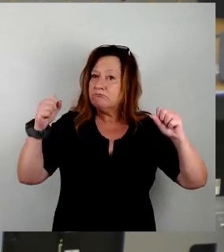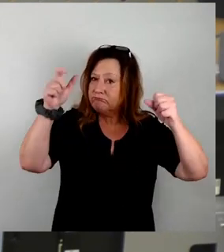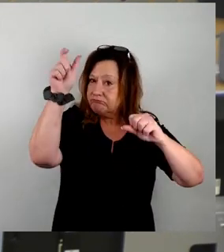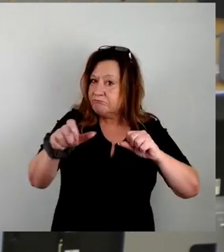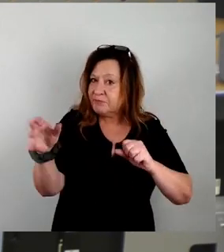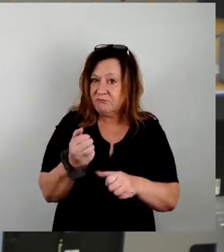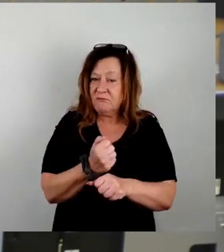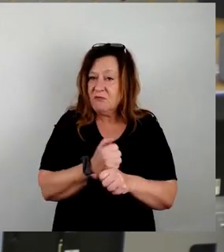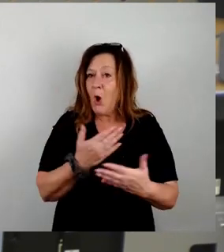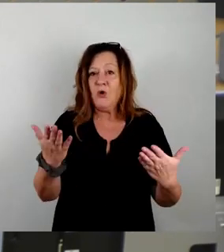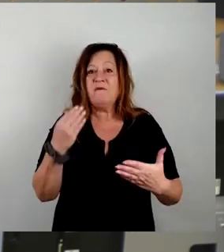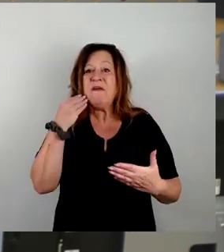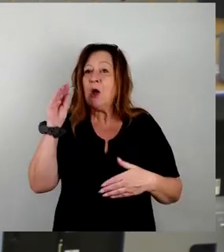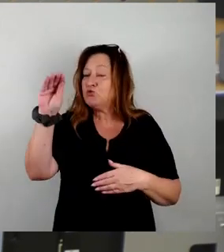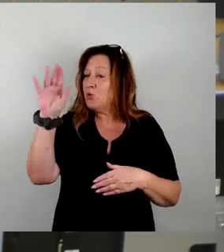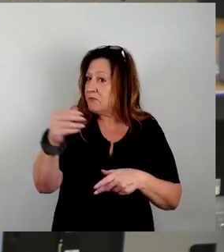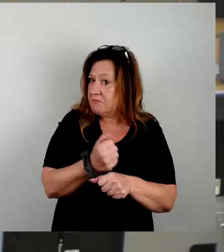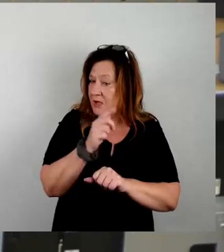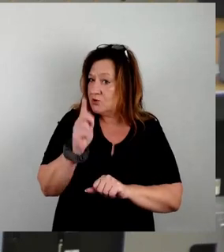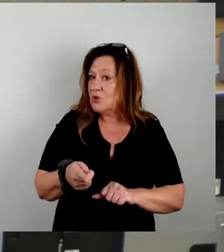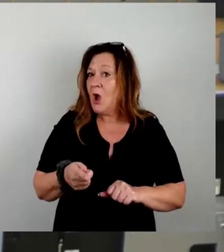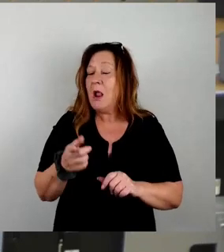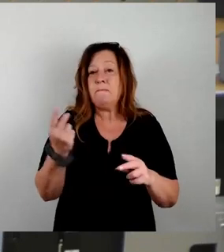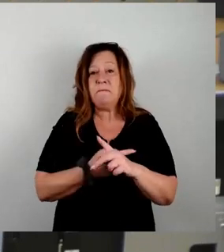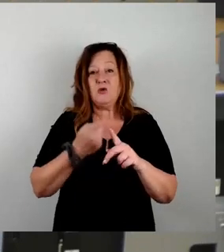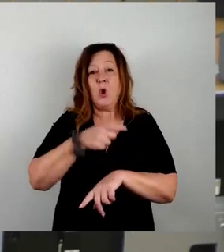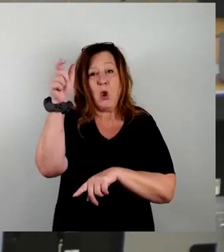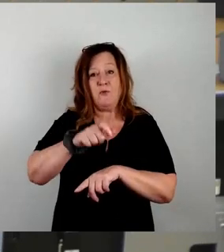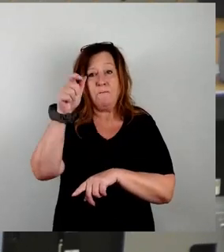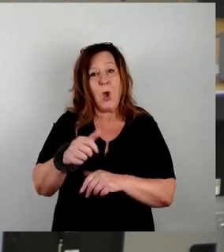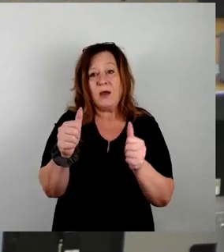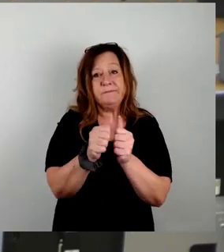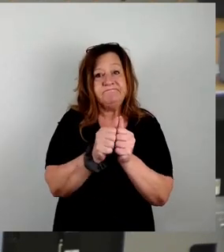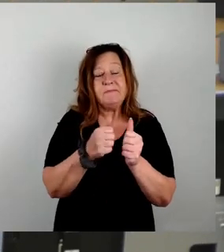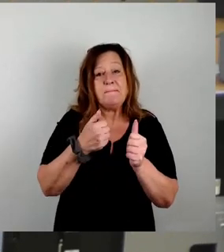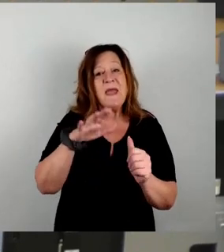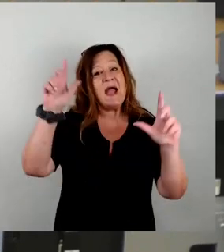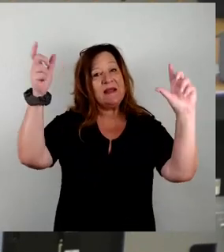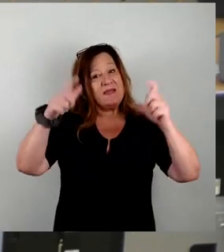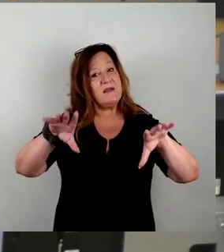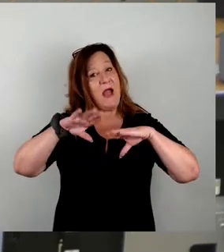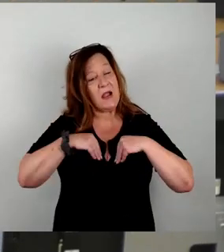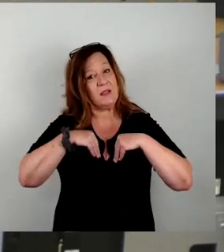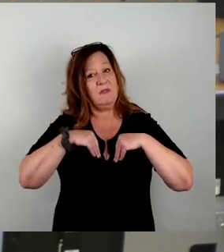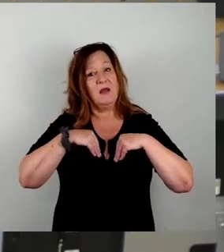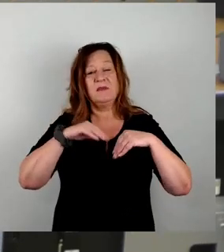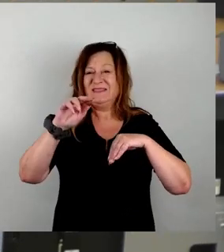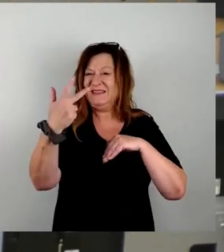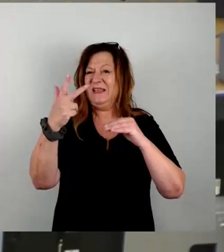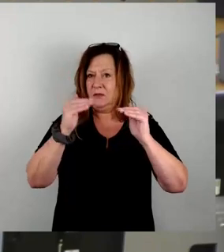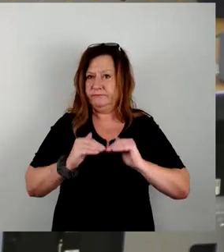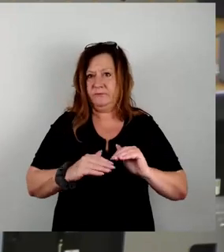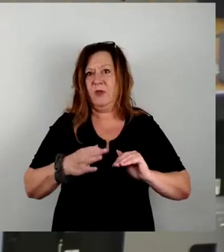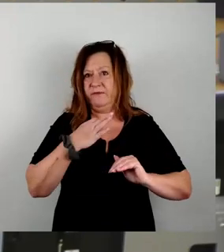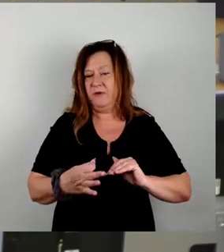zukünftig noch mit einbezogen? Gerade die Bürgerbeteiligung sollte auch für mehr gesellschaftliche Akzeptanz sorgen. Und die dritte Unterfrage,